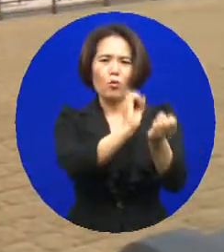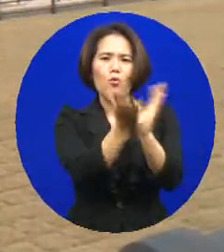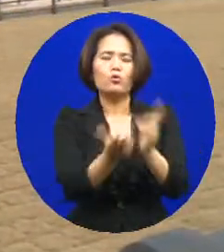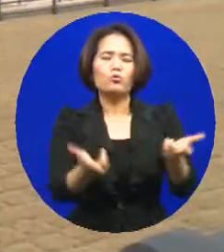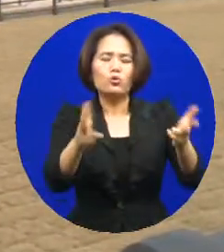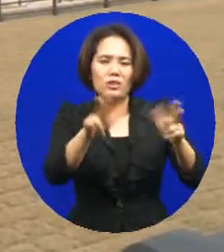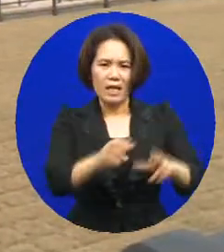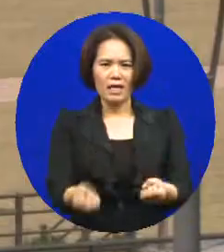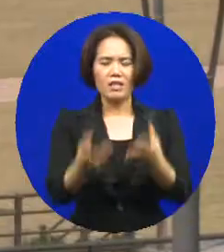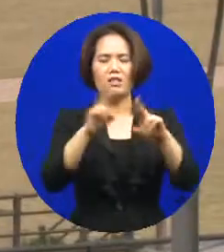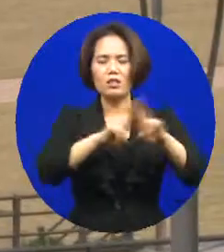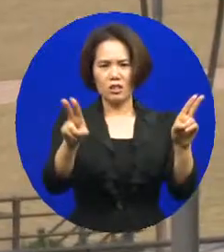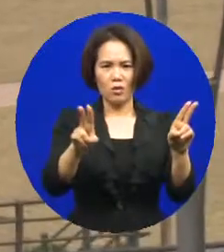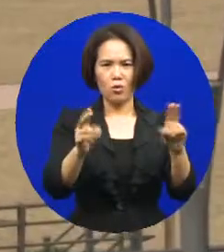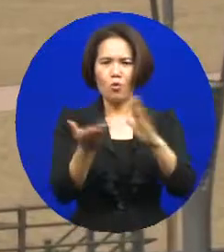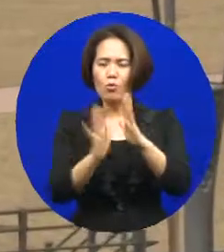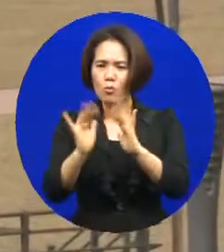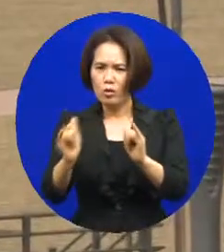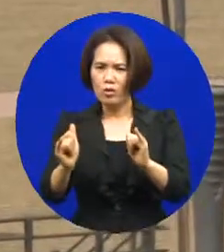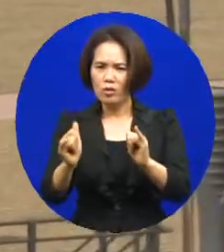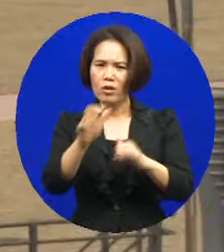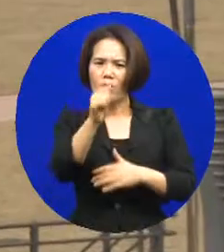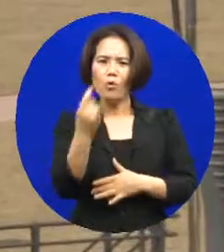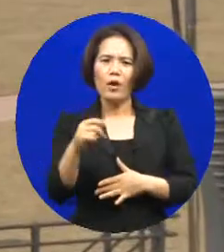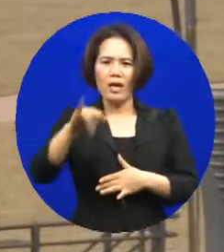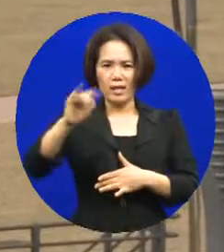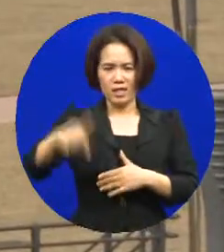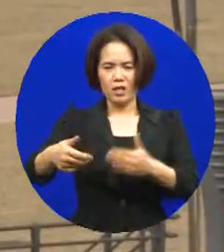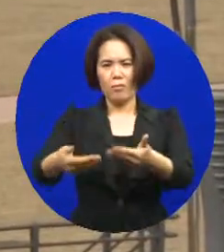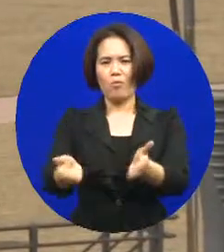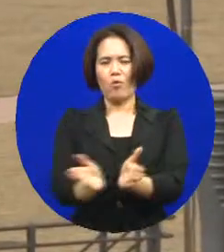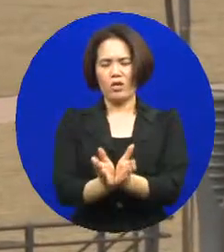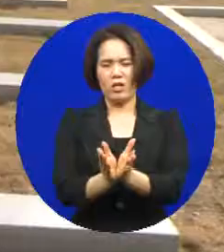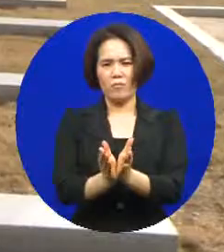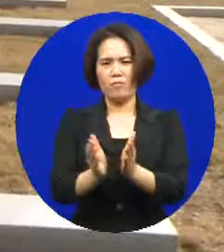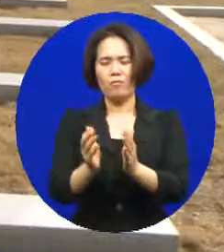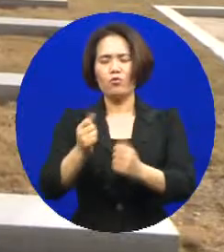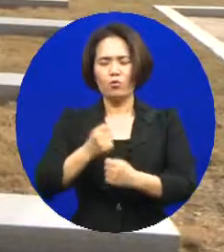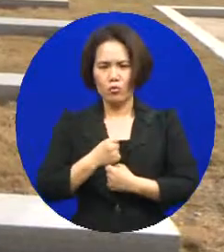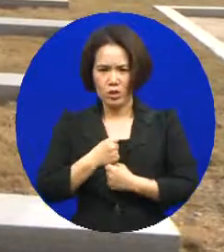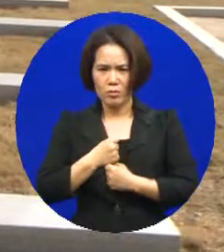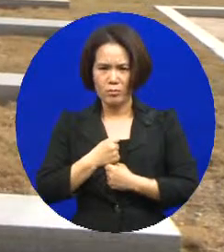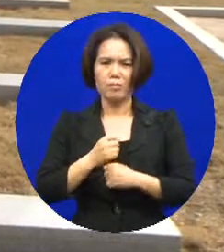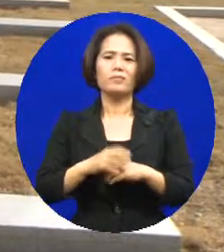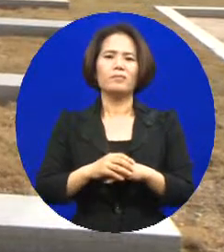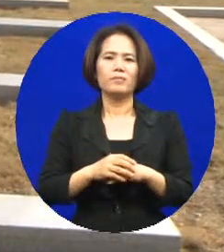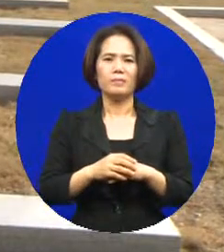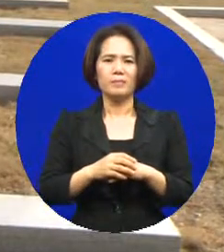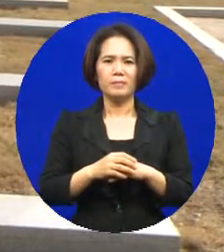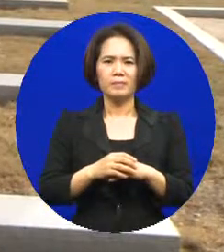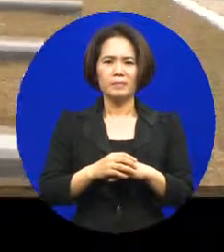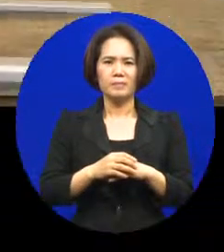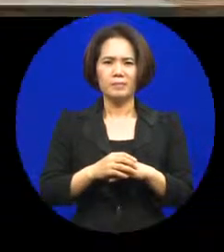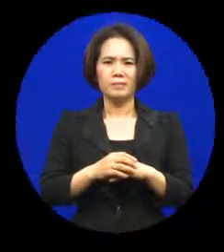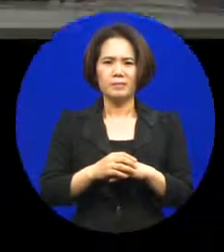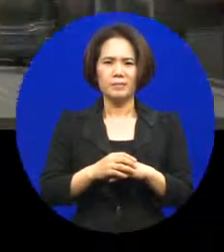전면 취소하고 공직자 회식과 각종 모임 등을 자제하는 등 국민적 애도 분위기에 동참하고 있습니다.